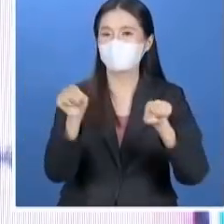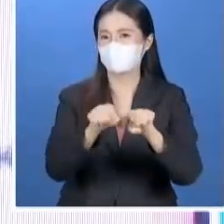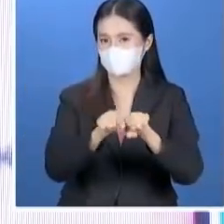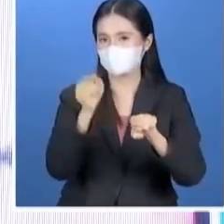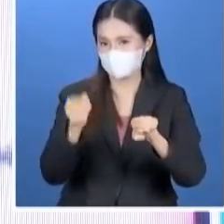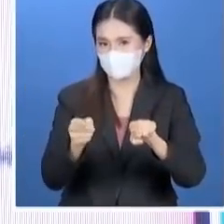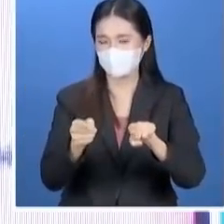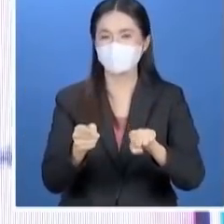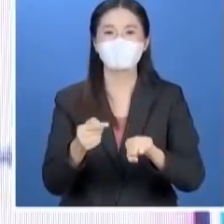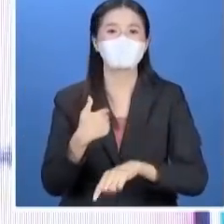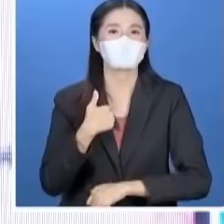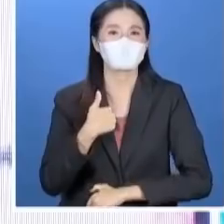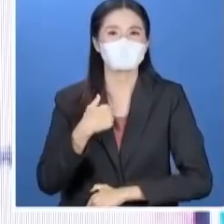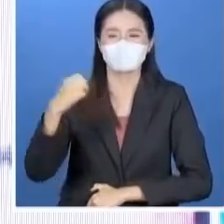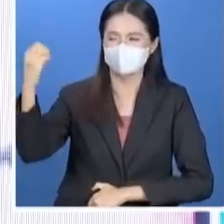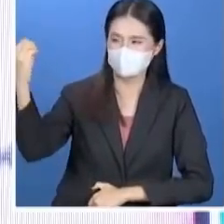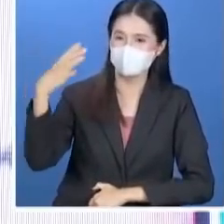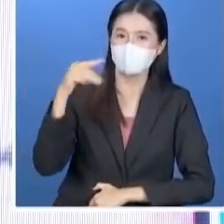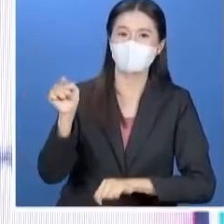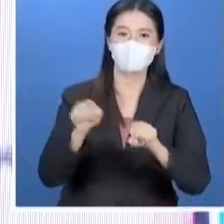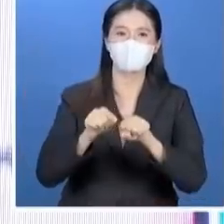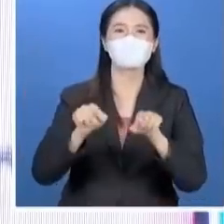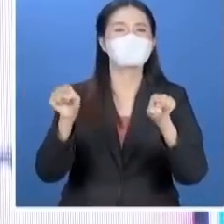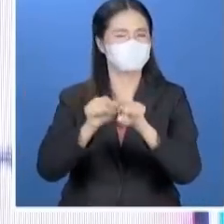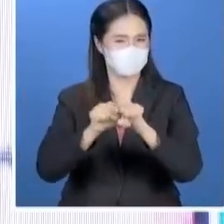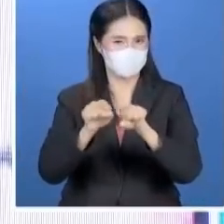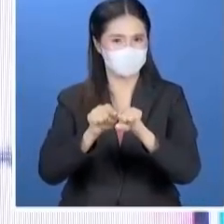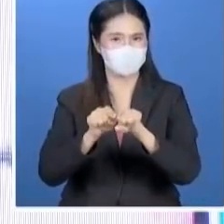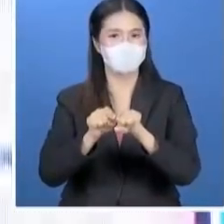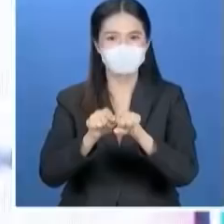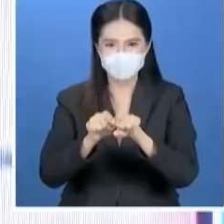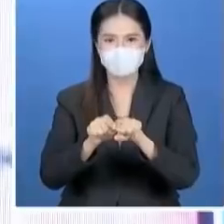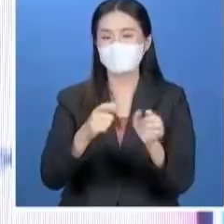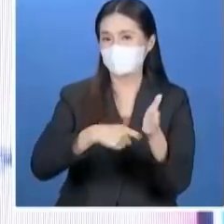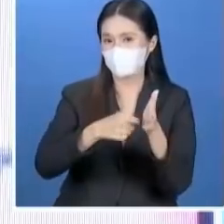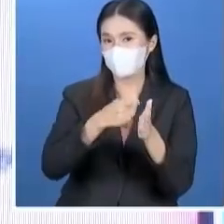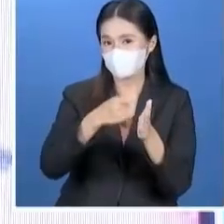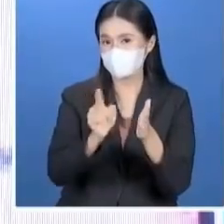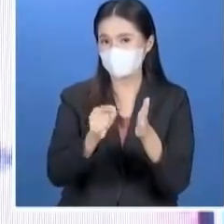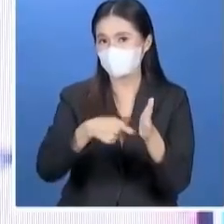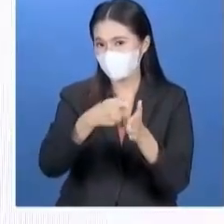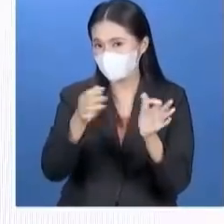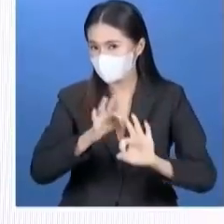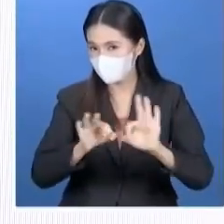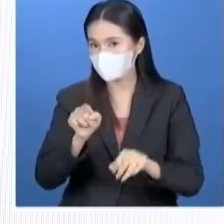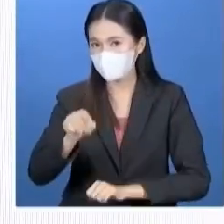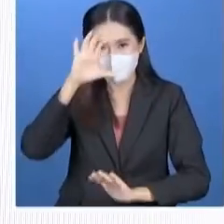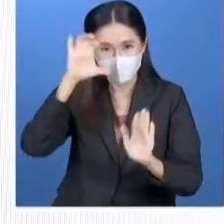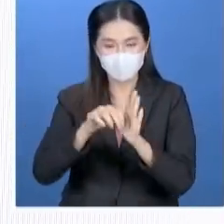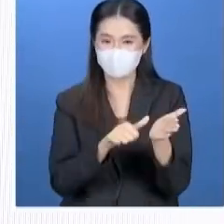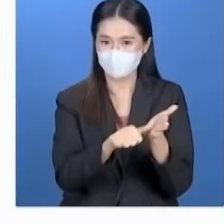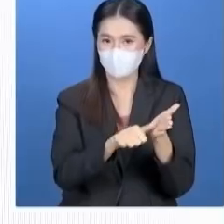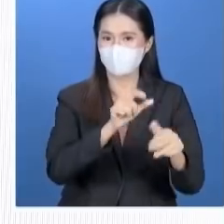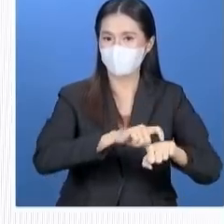บับจริงจะพบว่าแสงไฟบนสะพานจะเป็นลักษณะเดียวกันและเหตุผลที่สำคัญที่สุดที่ยืนยันว่าภาพนี้ไม่ถู